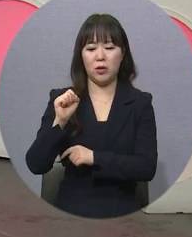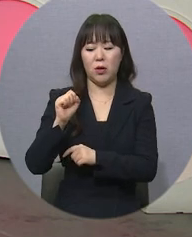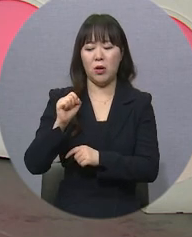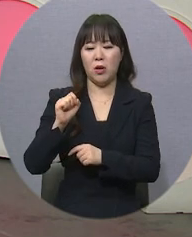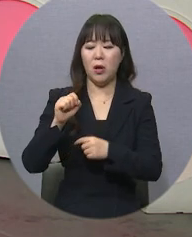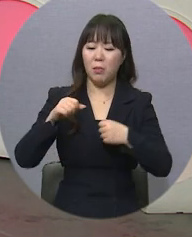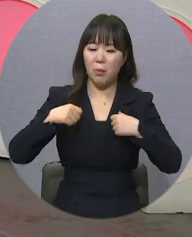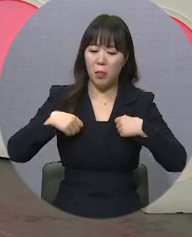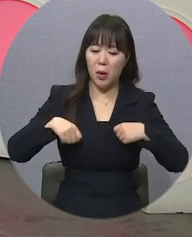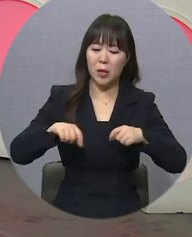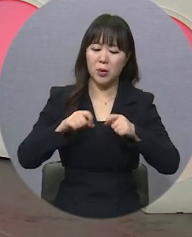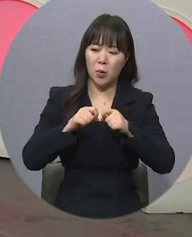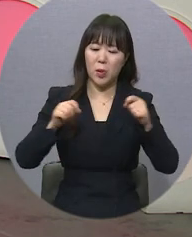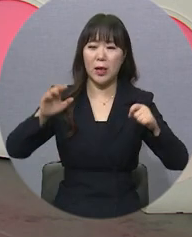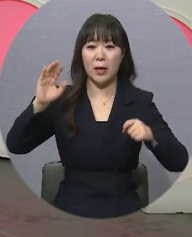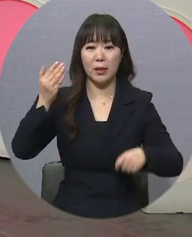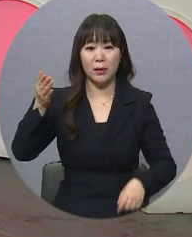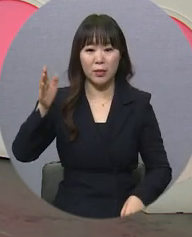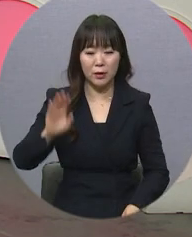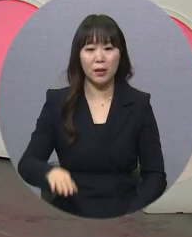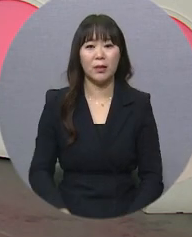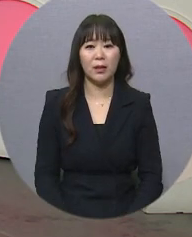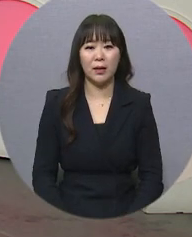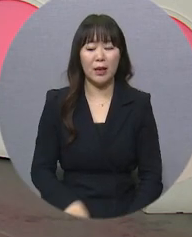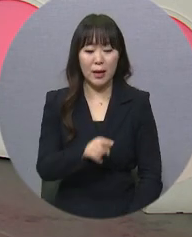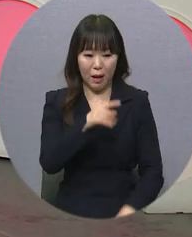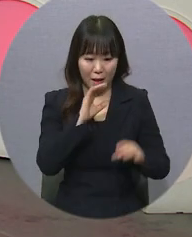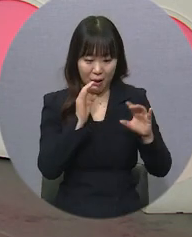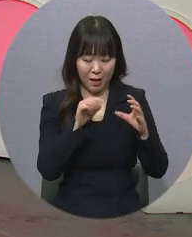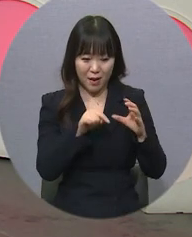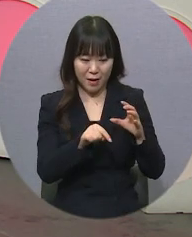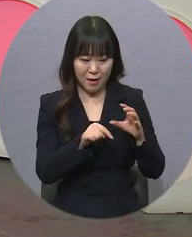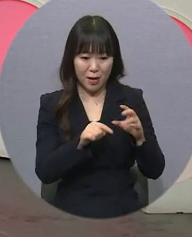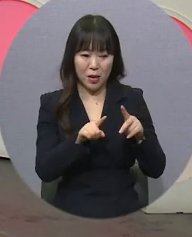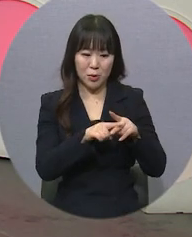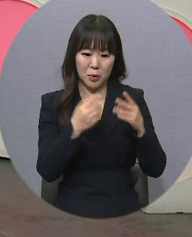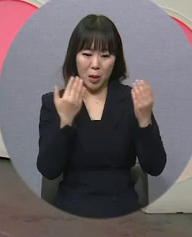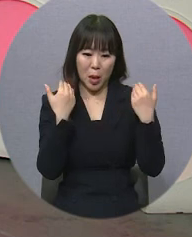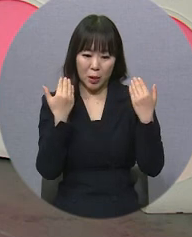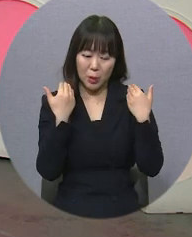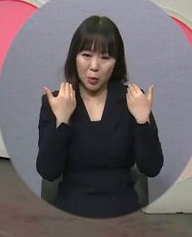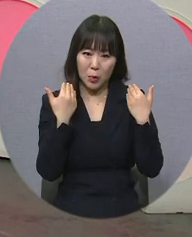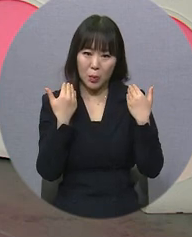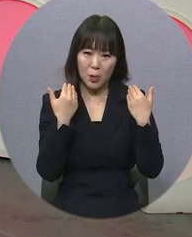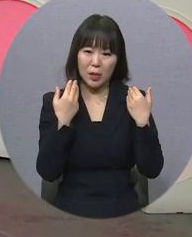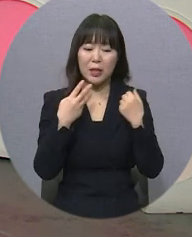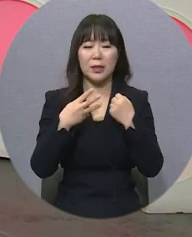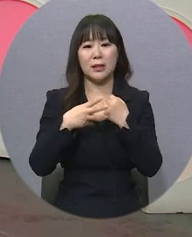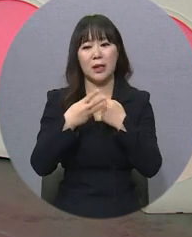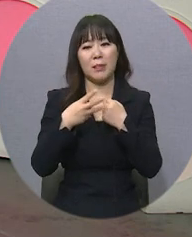꽤 되었지만 그 아기가 이제는 초등학교